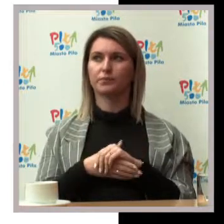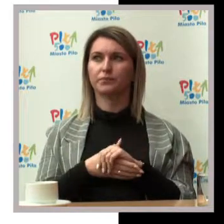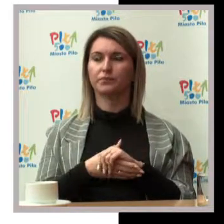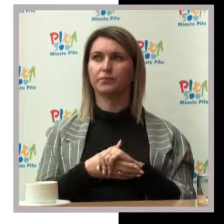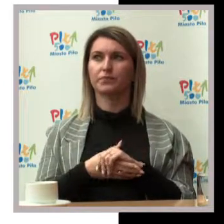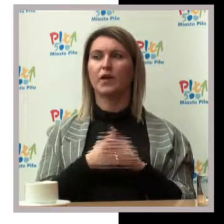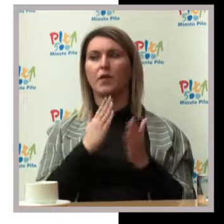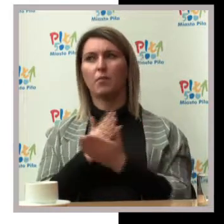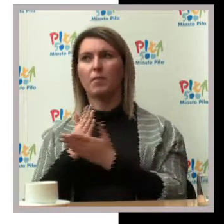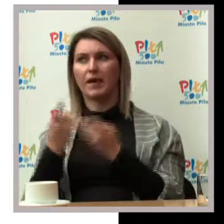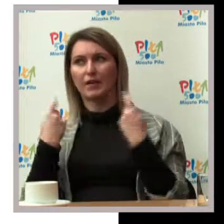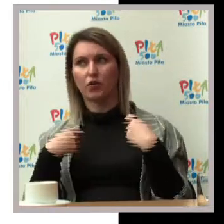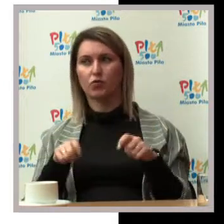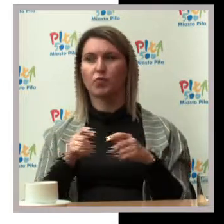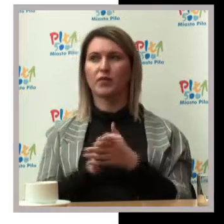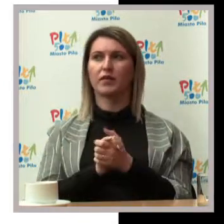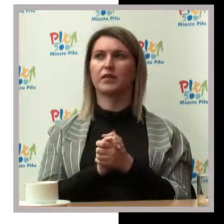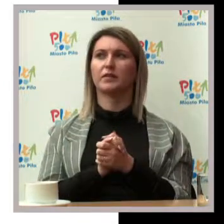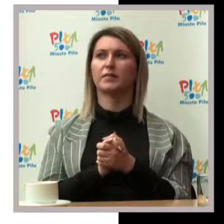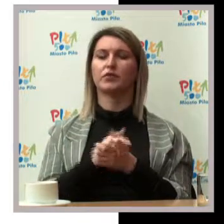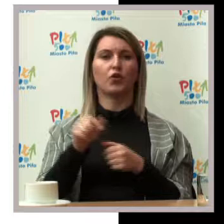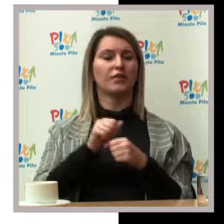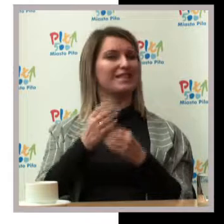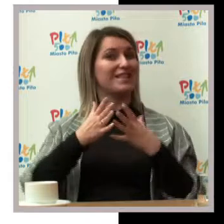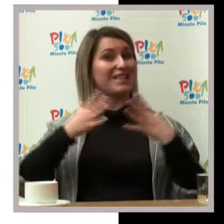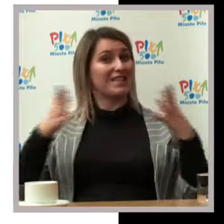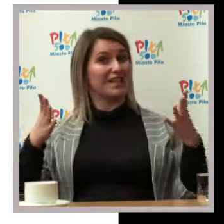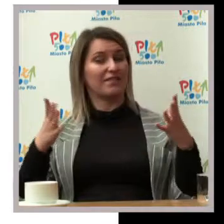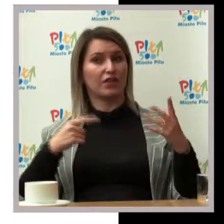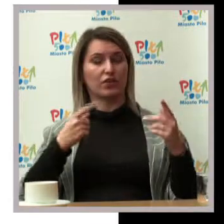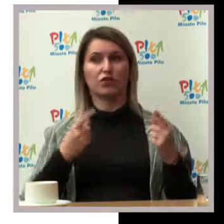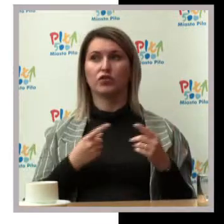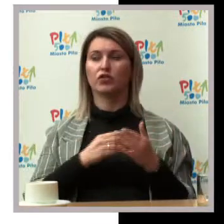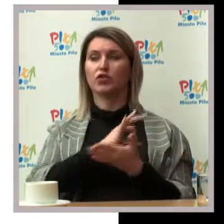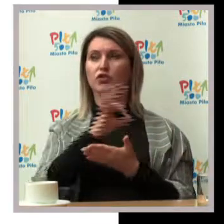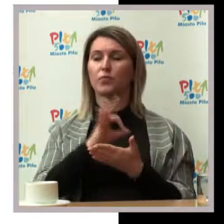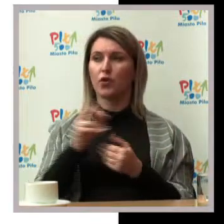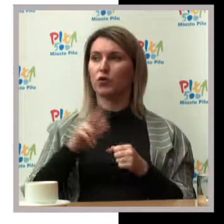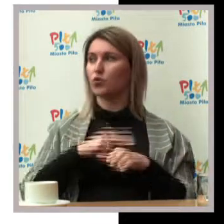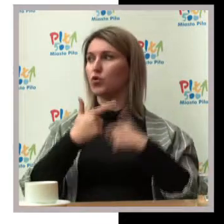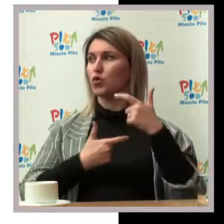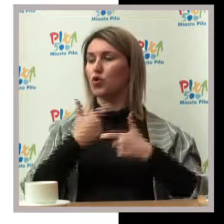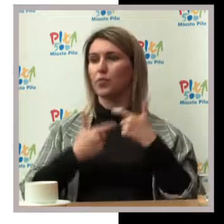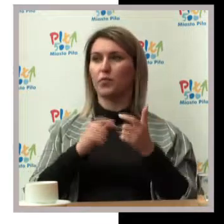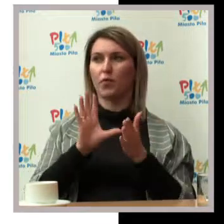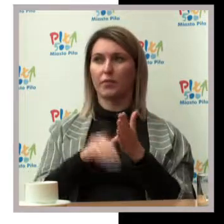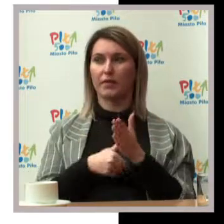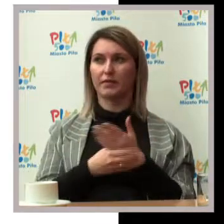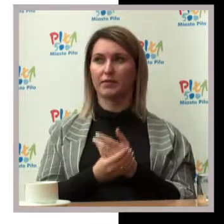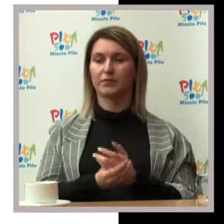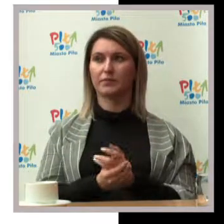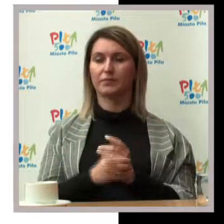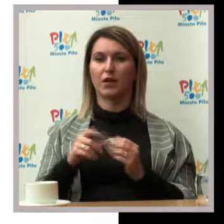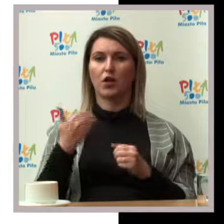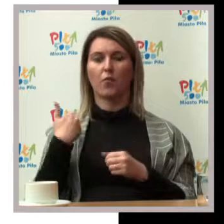I wspieranie gospodarki to jest największy projekt, który realizowało miasto. Nakłady finansowe na to przedsięwzięcie oscylowały